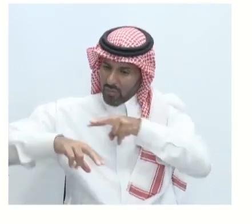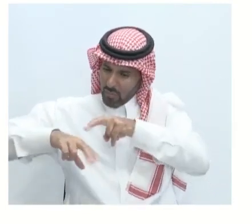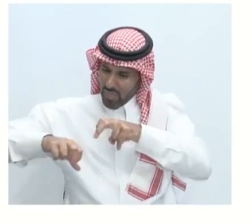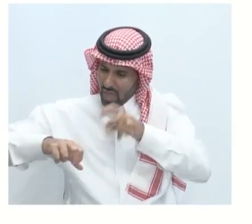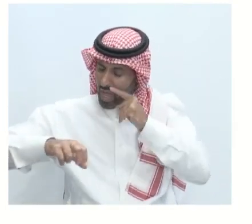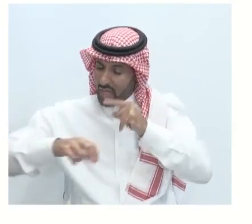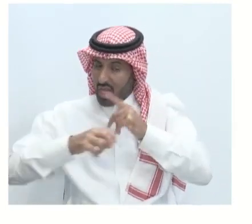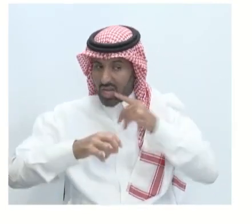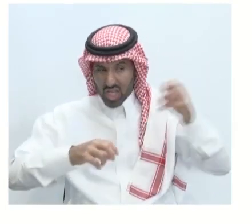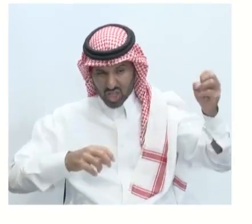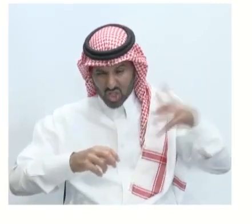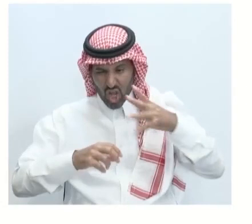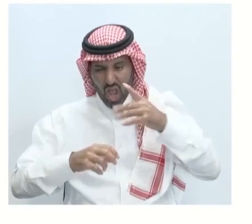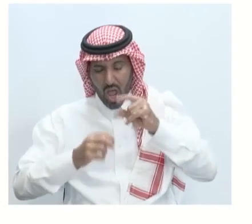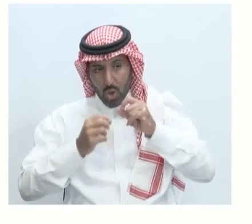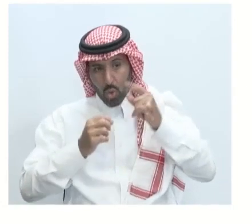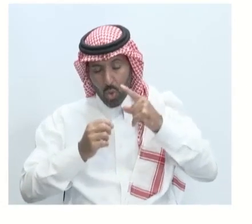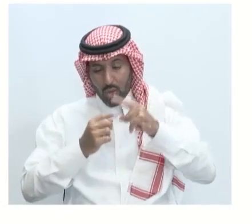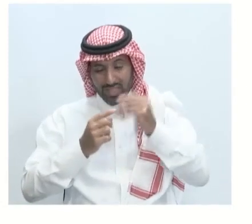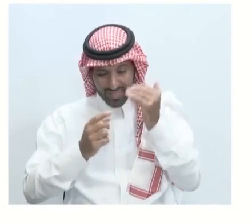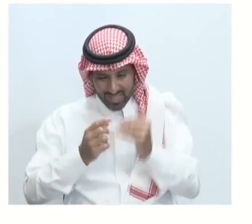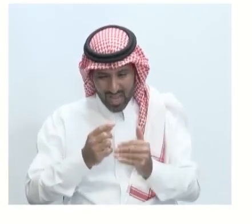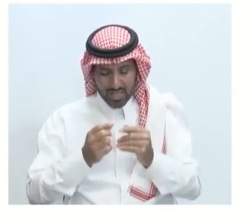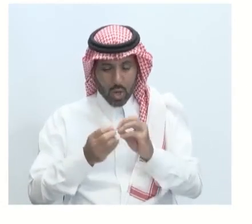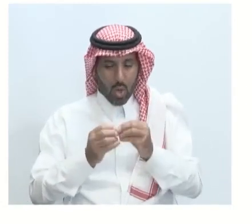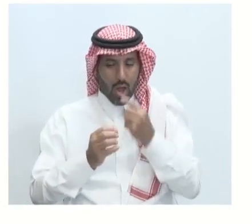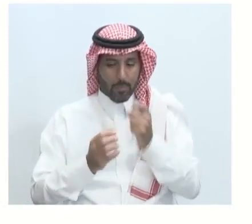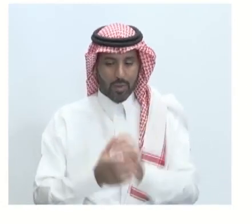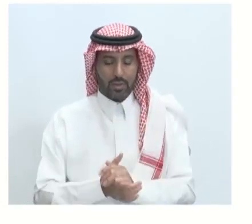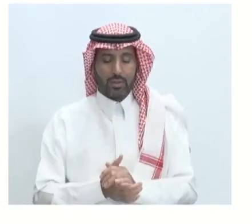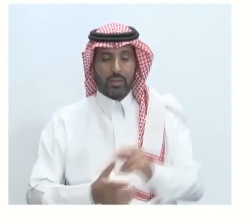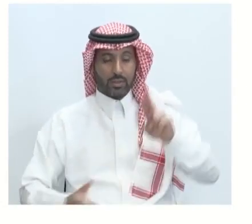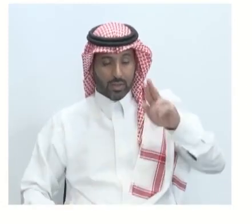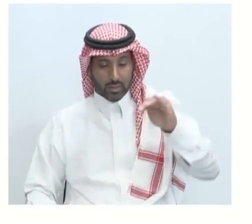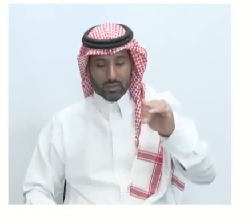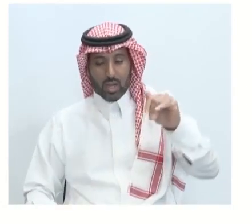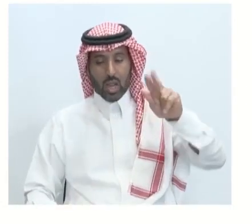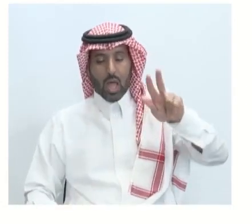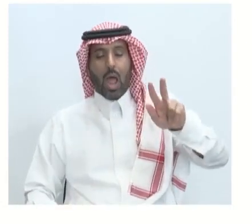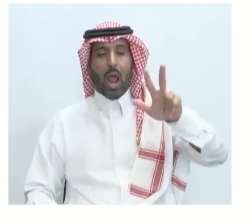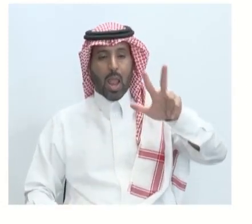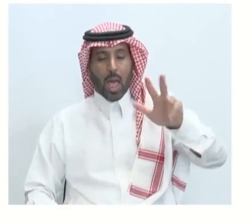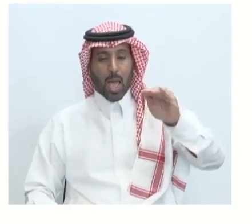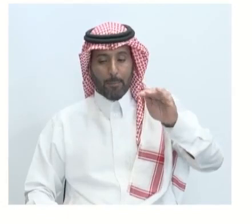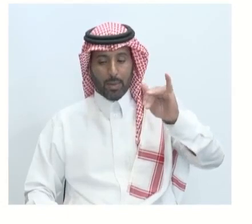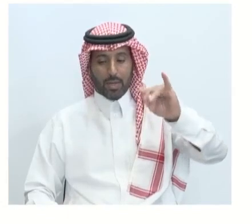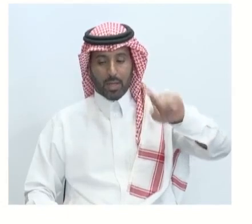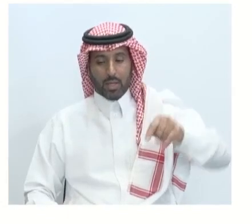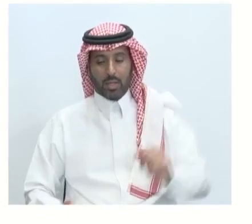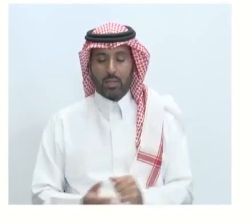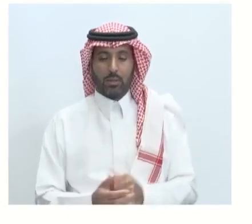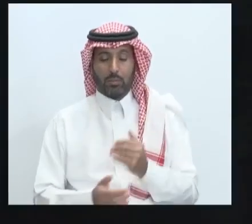او اختصارا بالاي اس اما بالنسبه للنوع الرابع من انواع